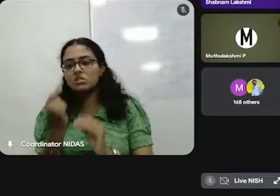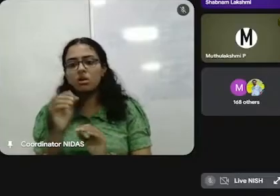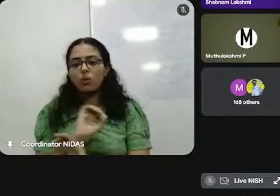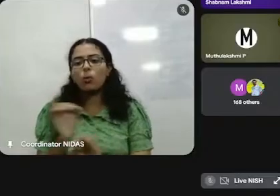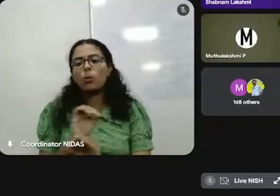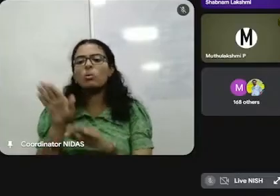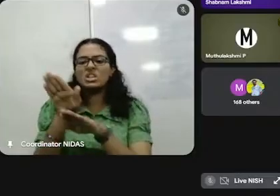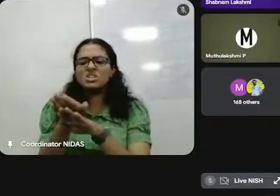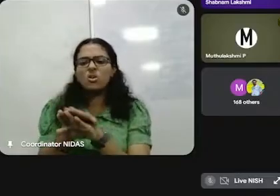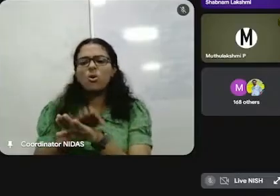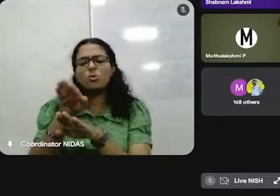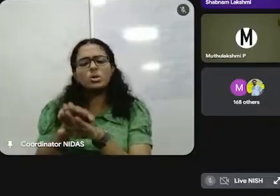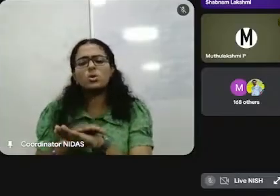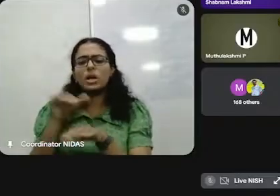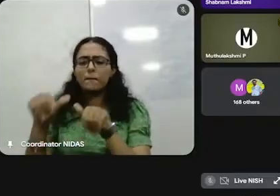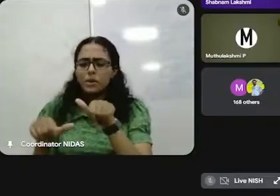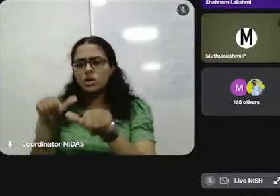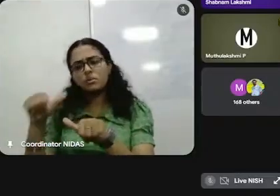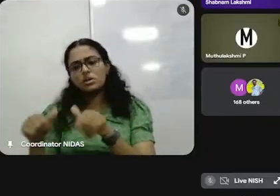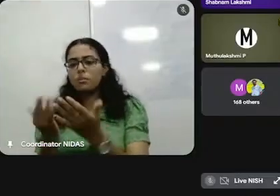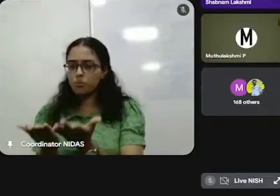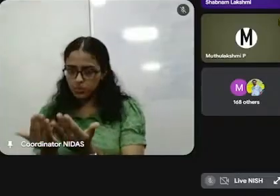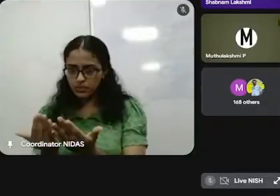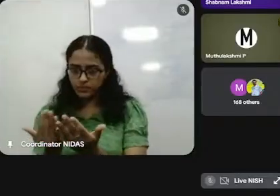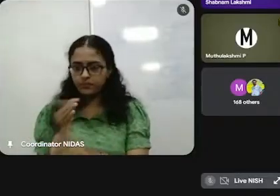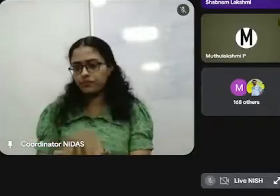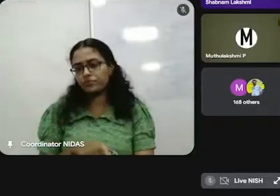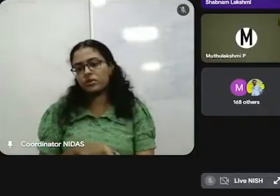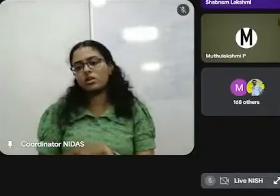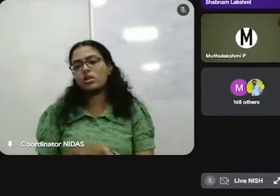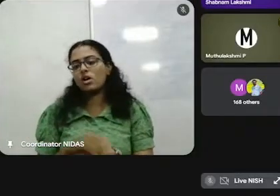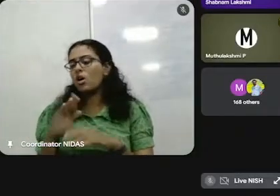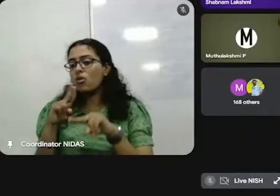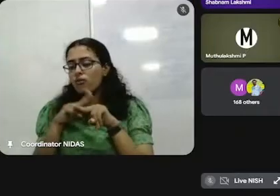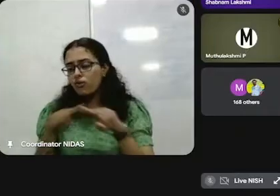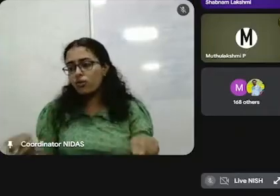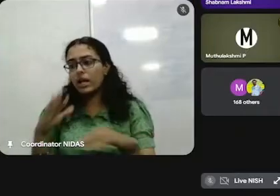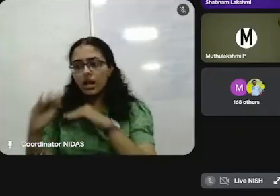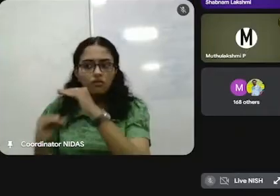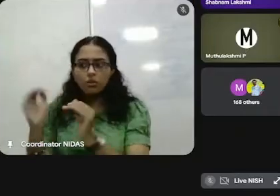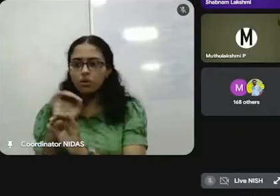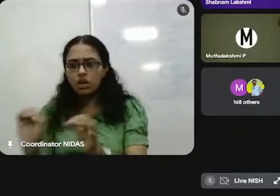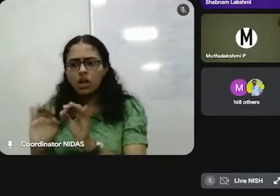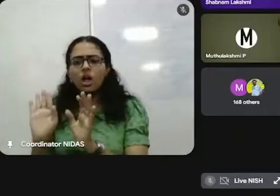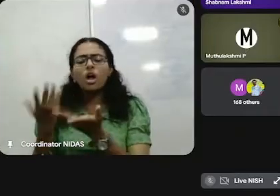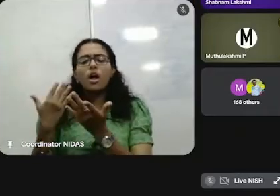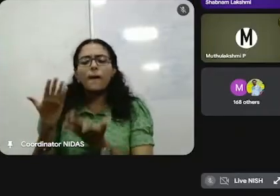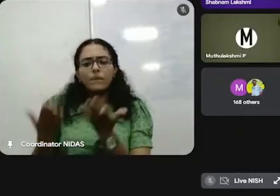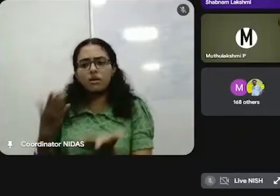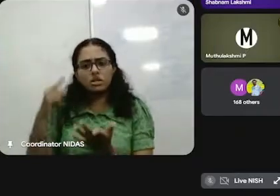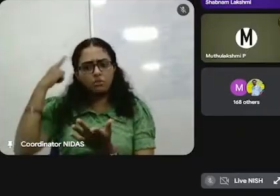തെറപ്പി എടുക്കുമ്പം ഇമ്പ്രൂവ്മെന്റ് വരുന്നത്. പക്ഷെ നമുക്ക് പൂർണ്ണമായിട്ടും ഇമ്പ്രൂവ്മെന്റ് വരില്ല എന്ന് നമുക്ക് പറയാൻ പറ്റില്ല. കാരണം നമുക്ക്